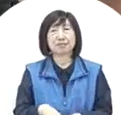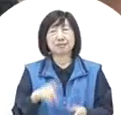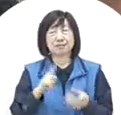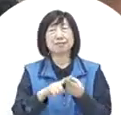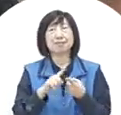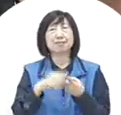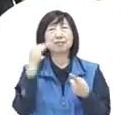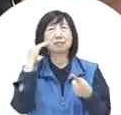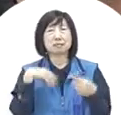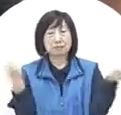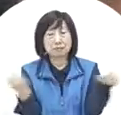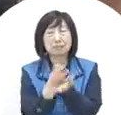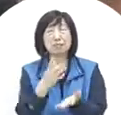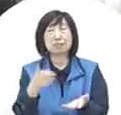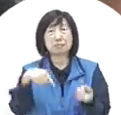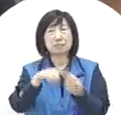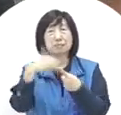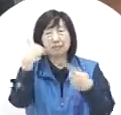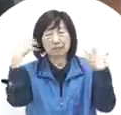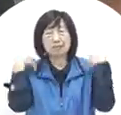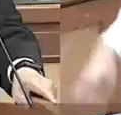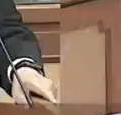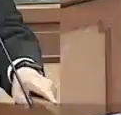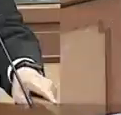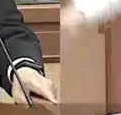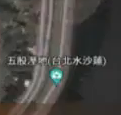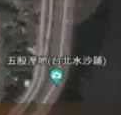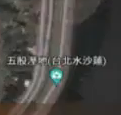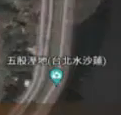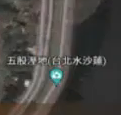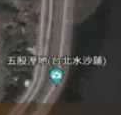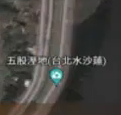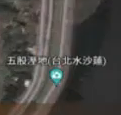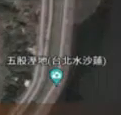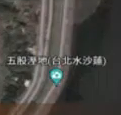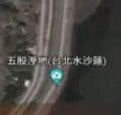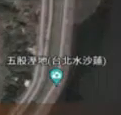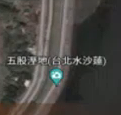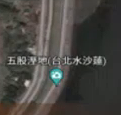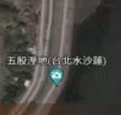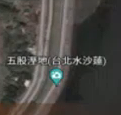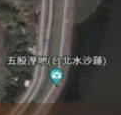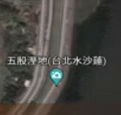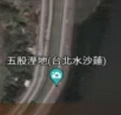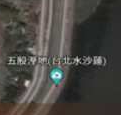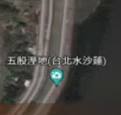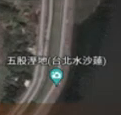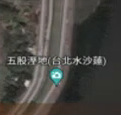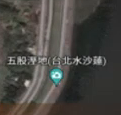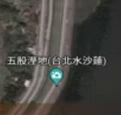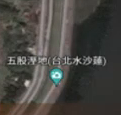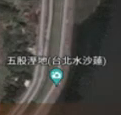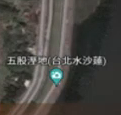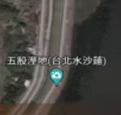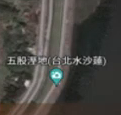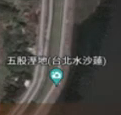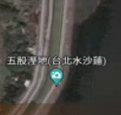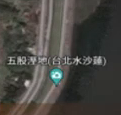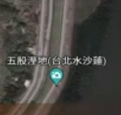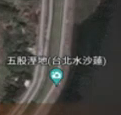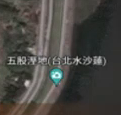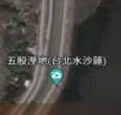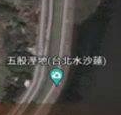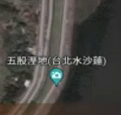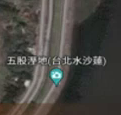要追究责任，该怎么处理就怎么处理。 我们来看可不可以避免了、啊？这个地方位处哪里？这条桥位处哪里？